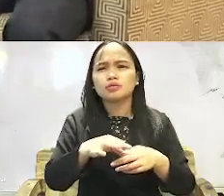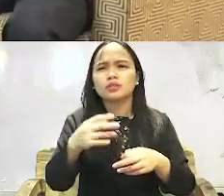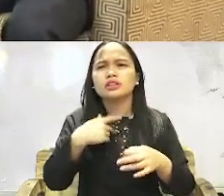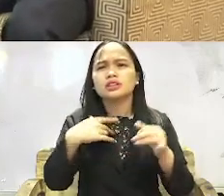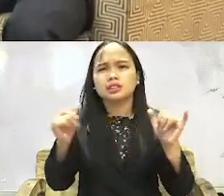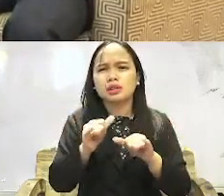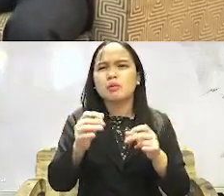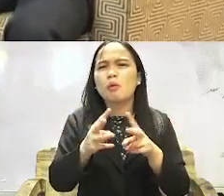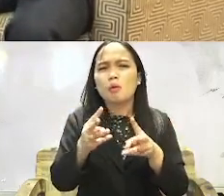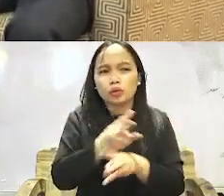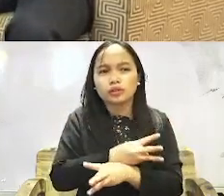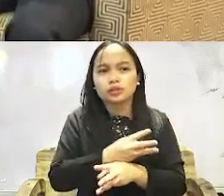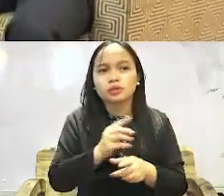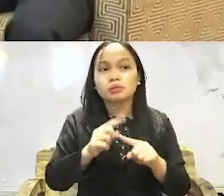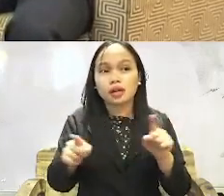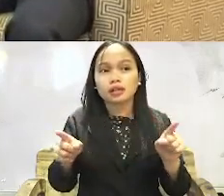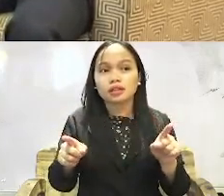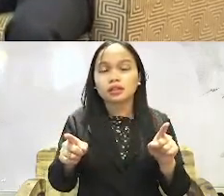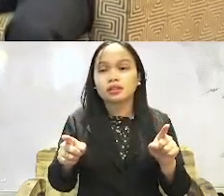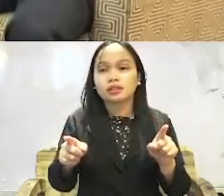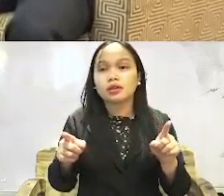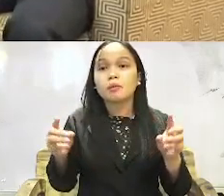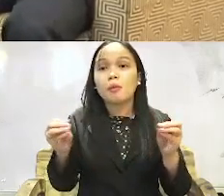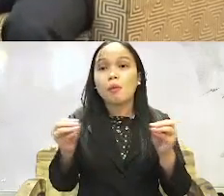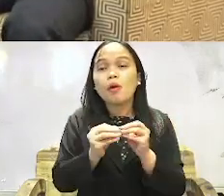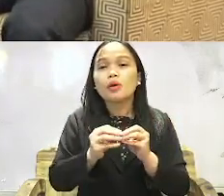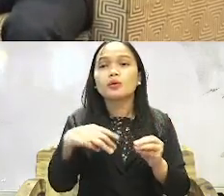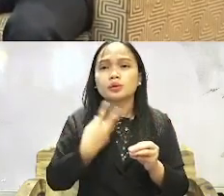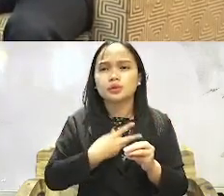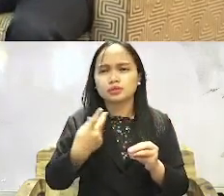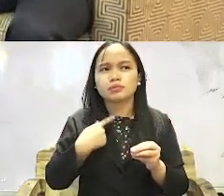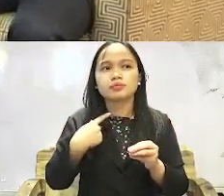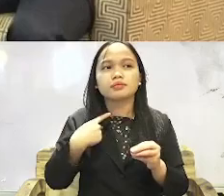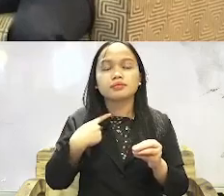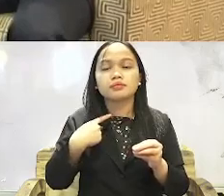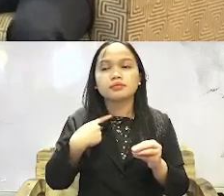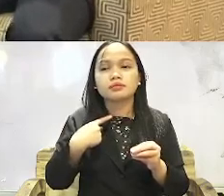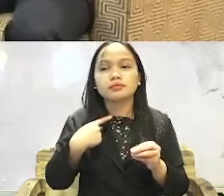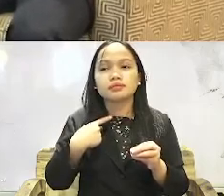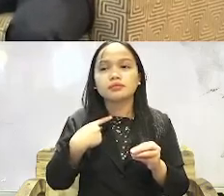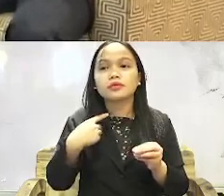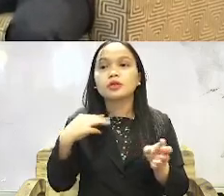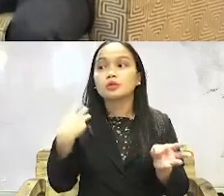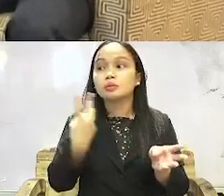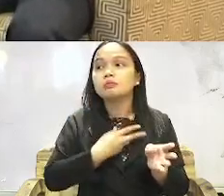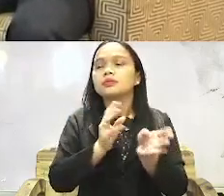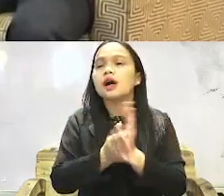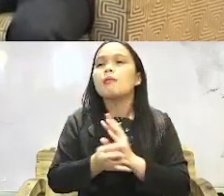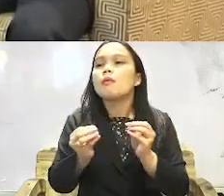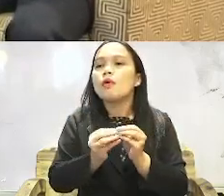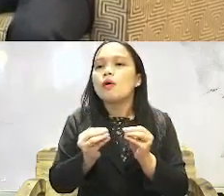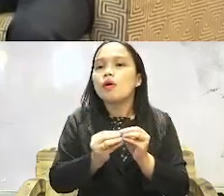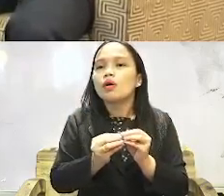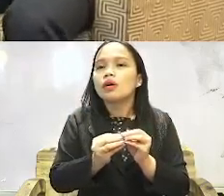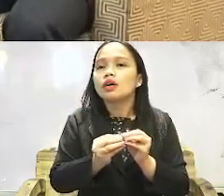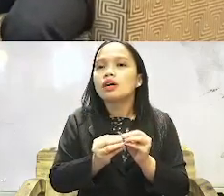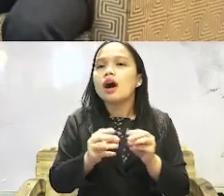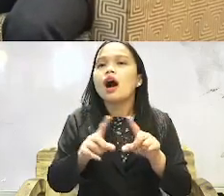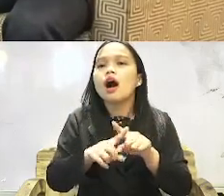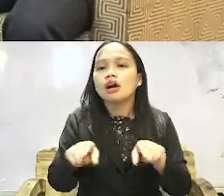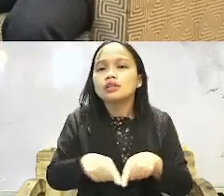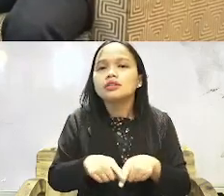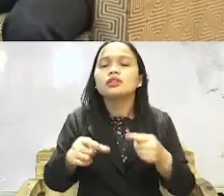katapat. Pero, babalik tayo doon sa pinaka-mas makapangyarihan. Alin yon? Yung pagmamahal ng